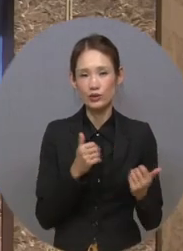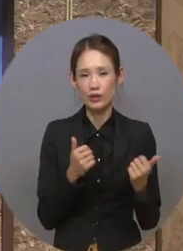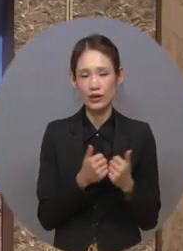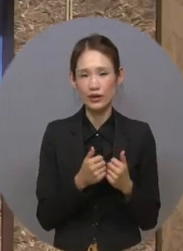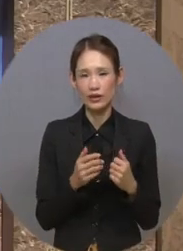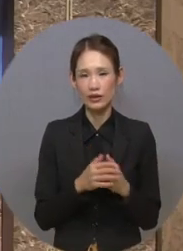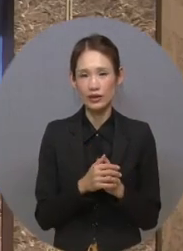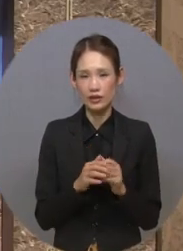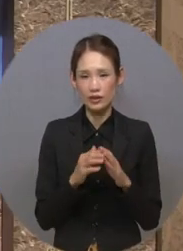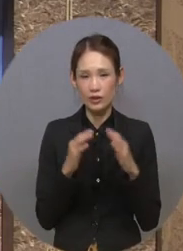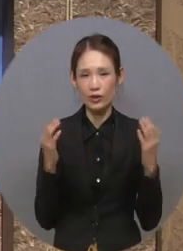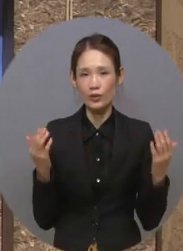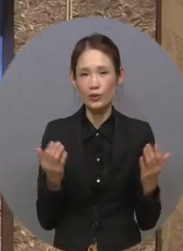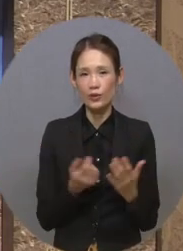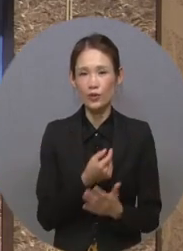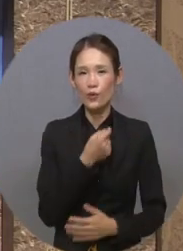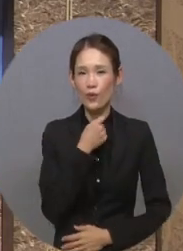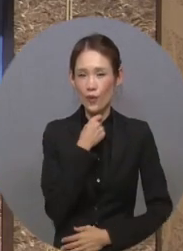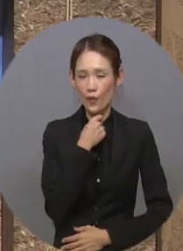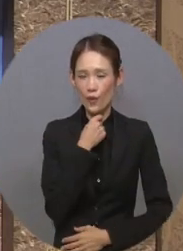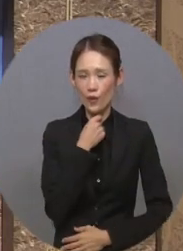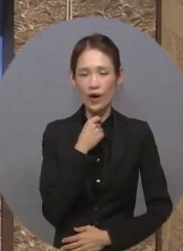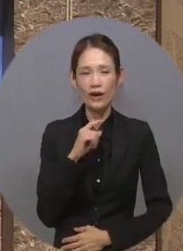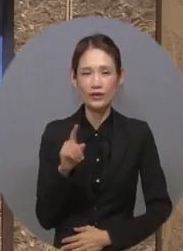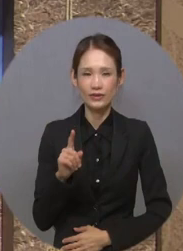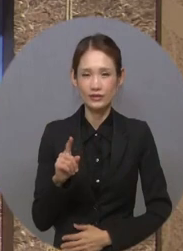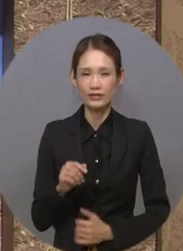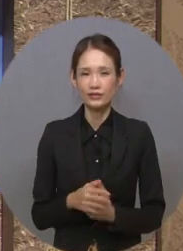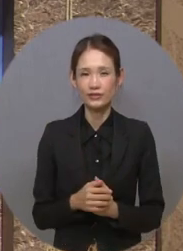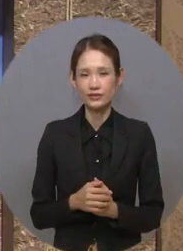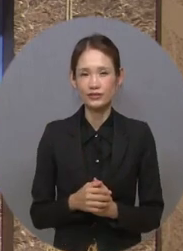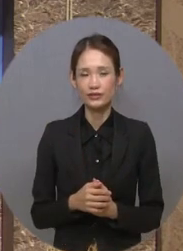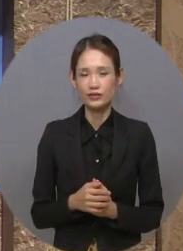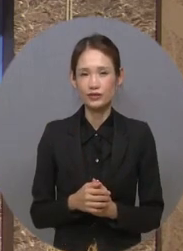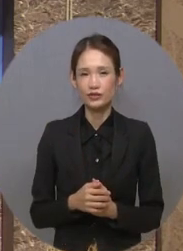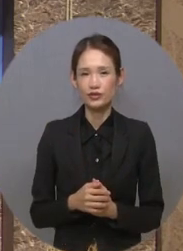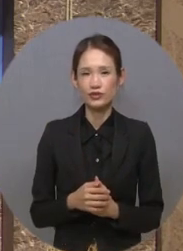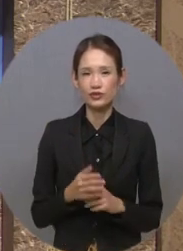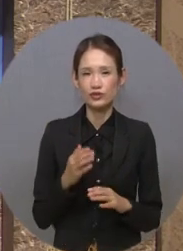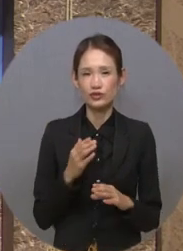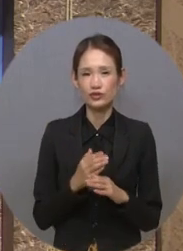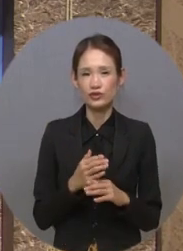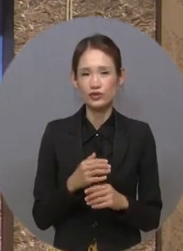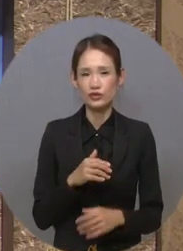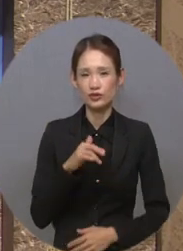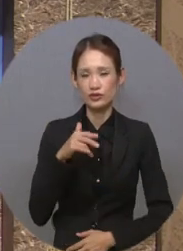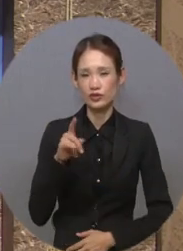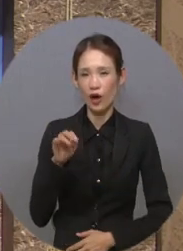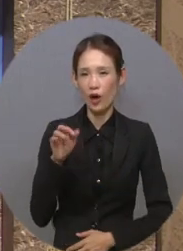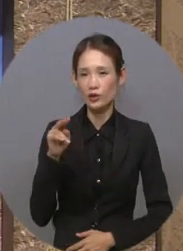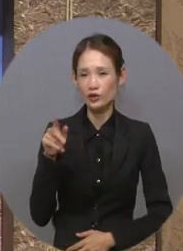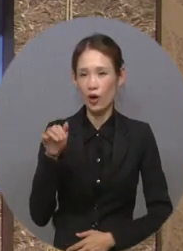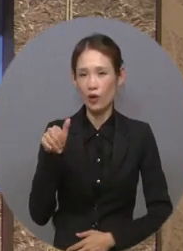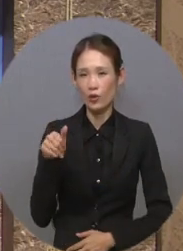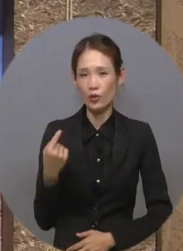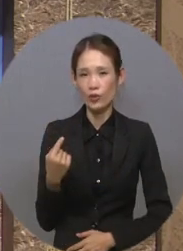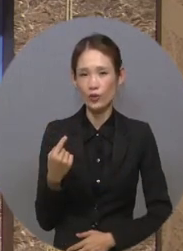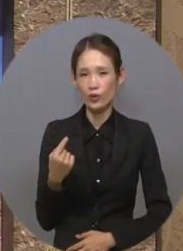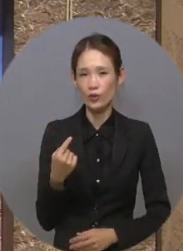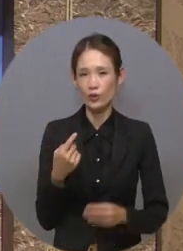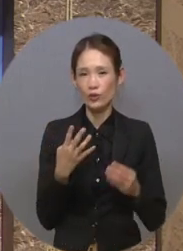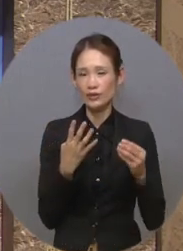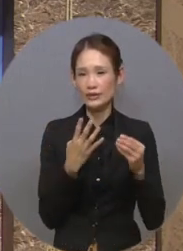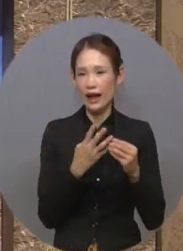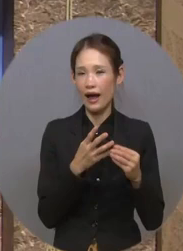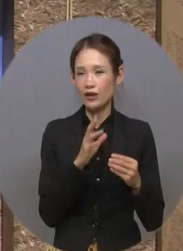예. 양주인 모두가 원하는 것들이죠. 네. 그래서 우리 거기에 이제 중심에 이제 정성호 국회의원 사선 의원이시잖아요.